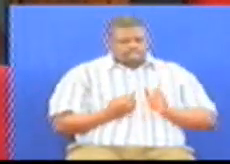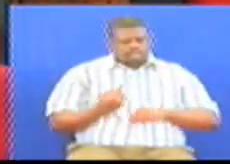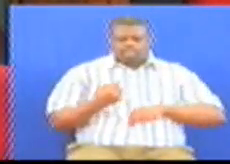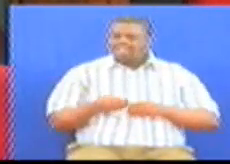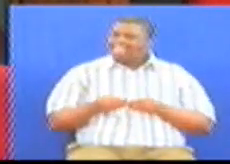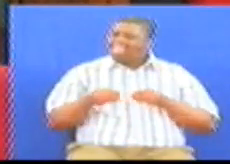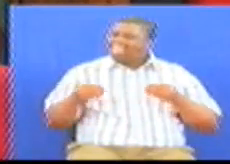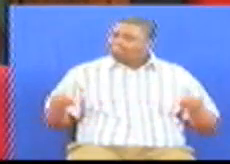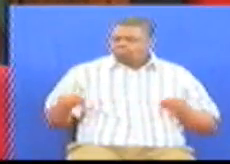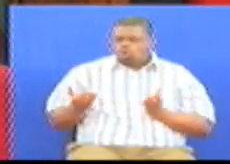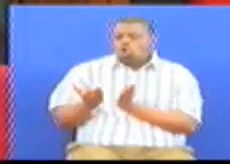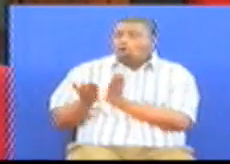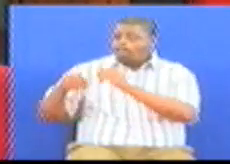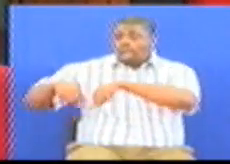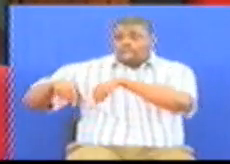nimekuwa nikiomba hapa